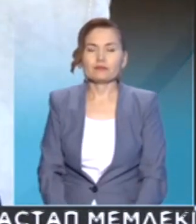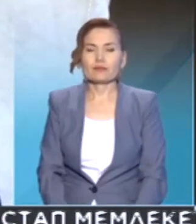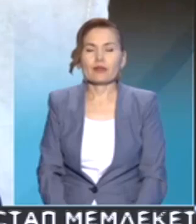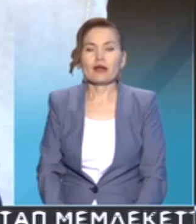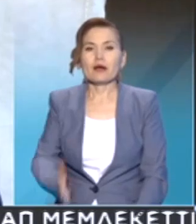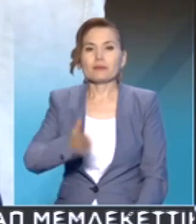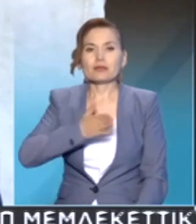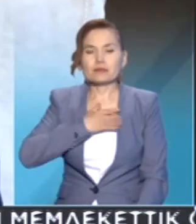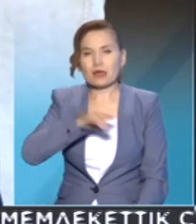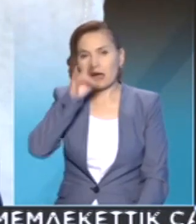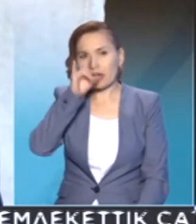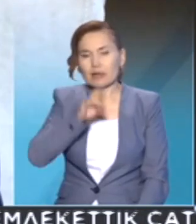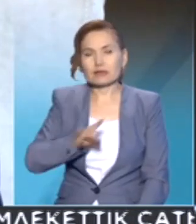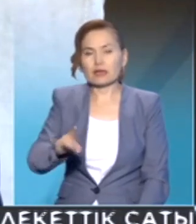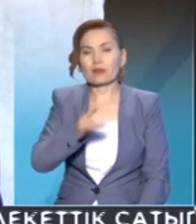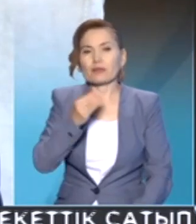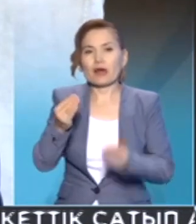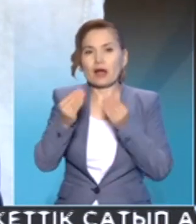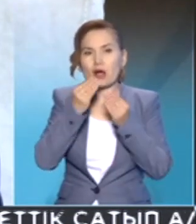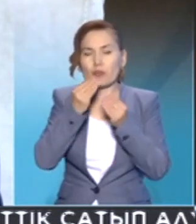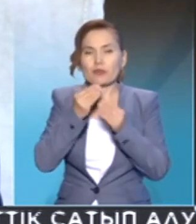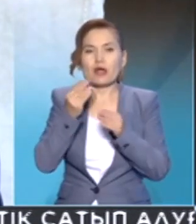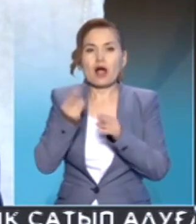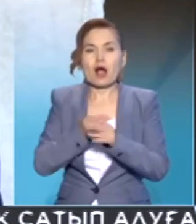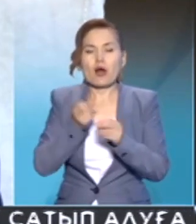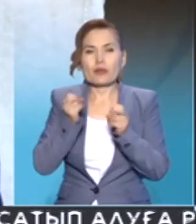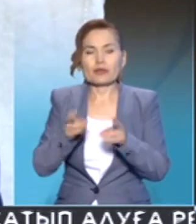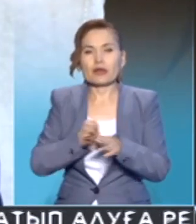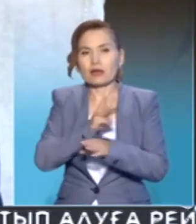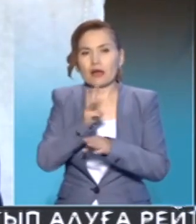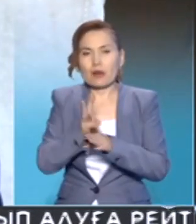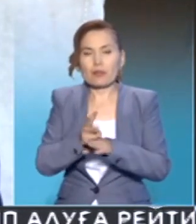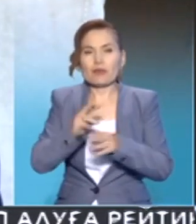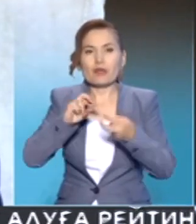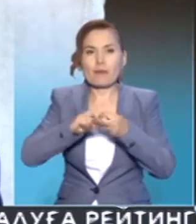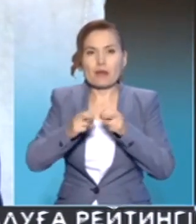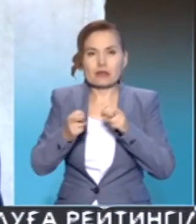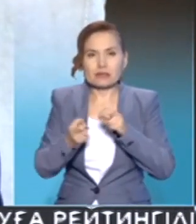бізде елдің азық-түлік қауіпсіздігін қамтамасыз ету мәселелерінде жүйелік жоқ.